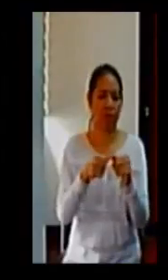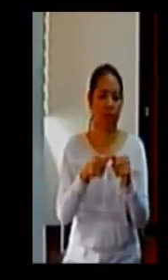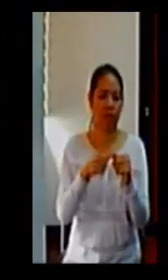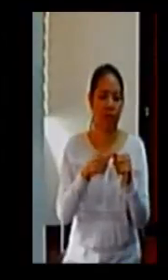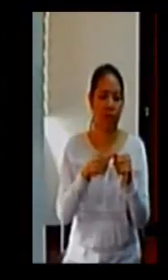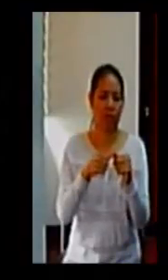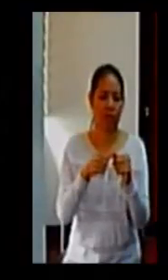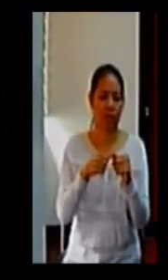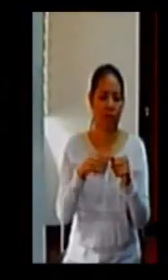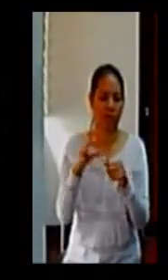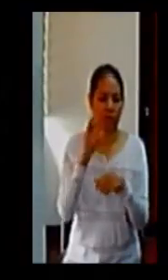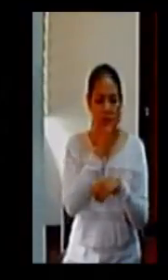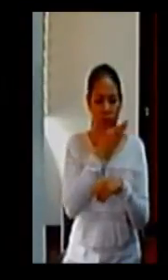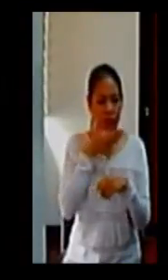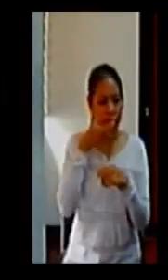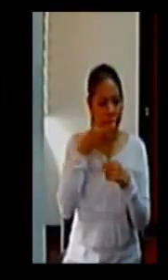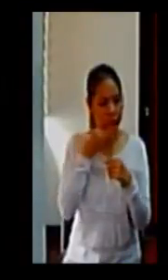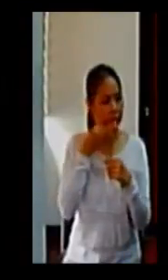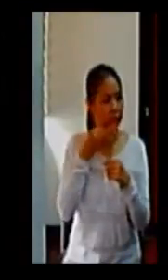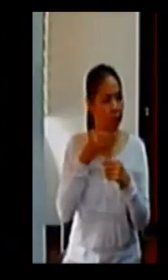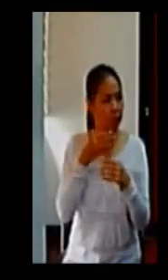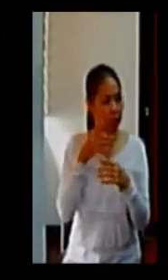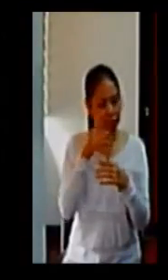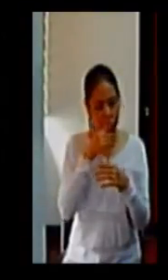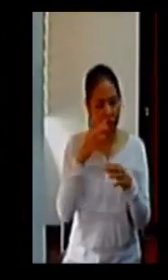kanilang palayan, kung nasira yan,